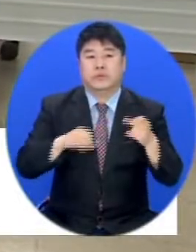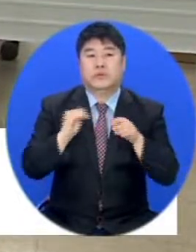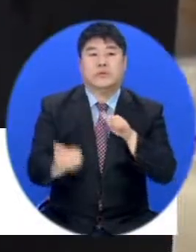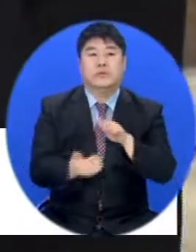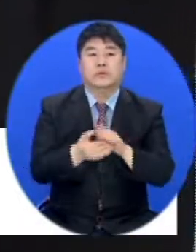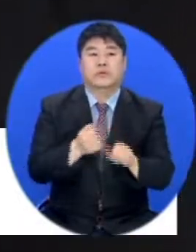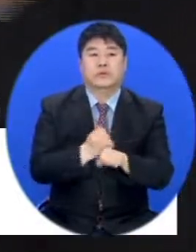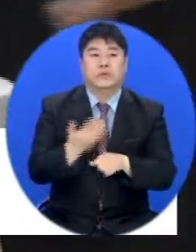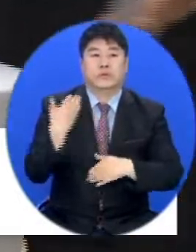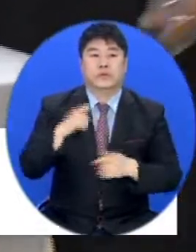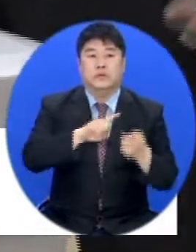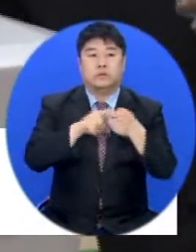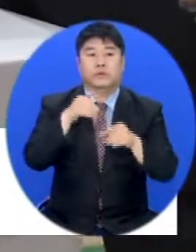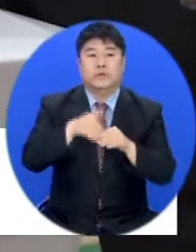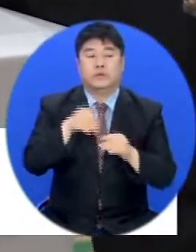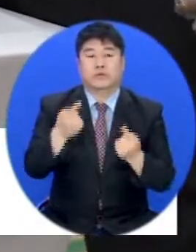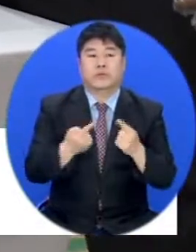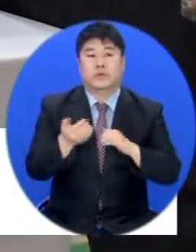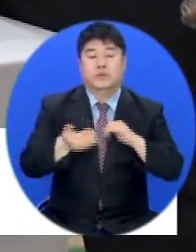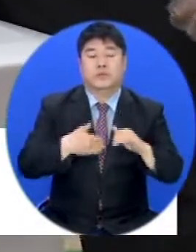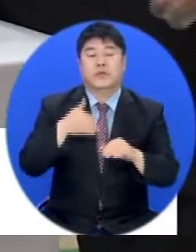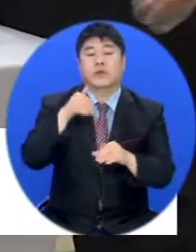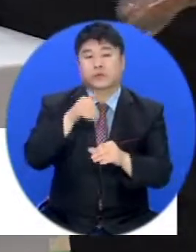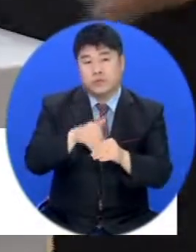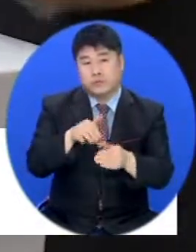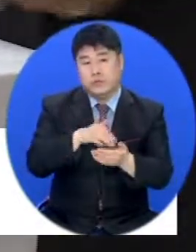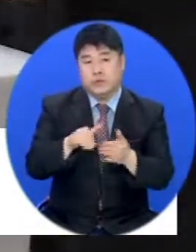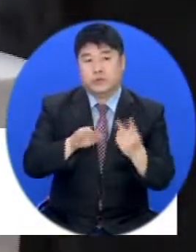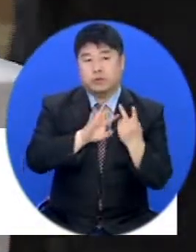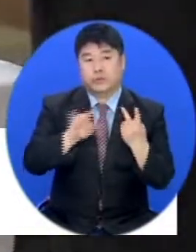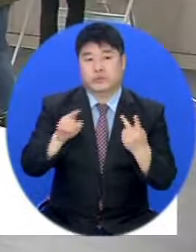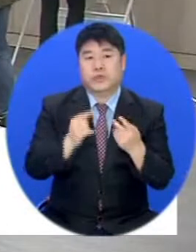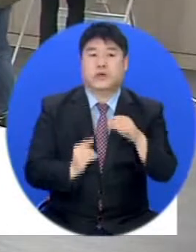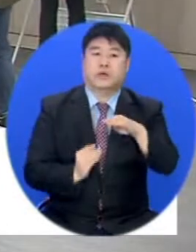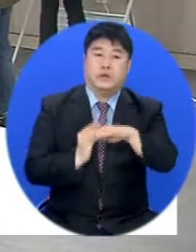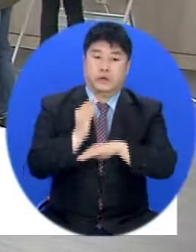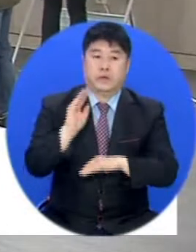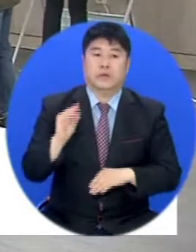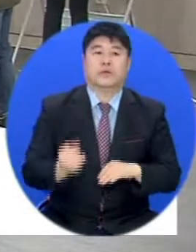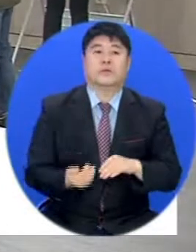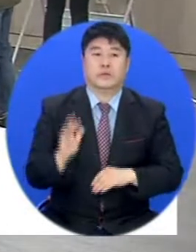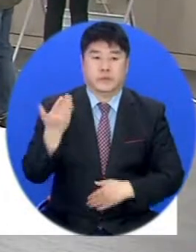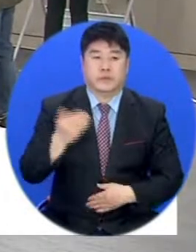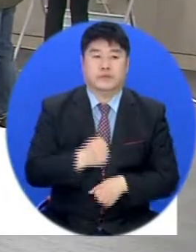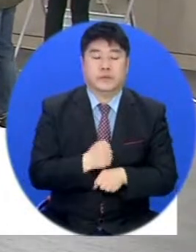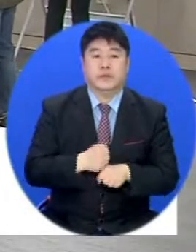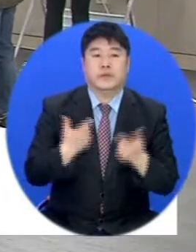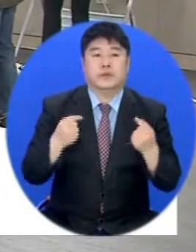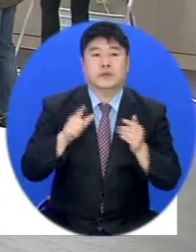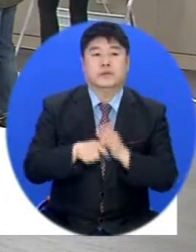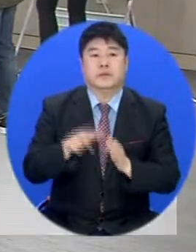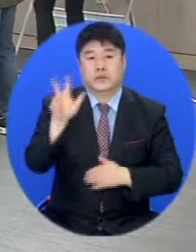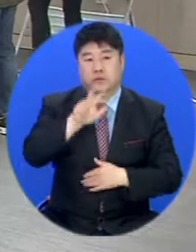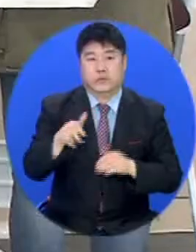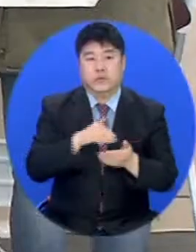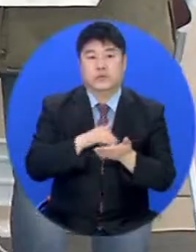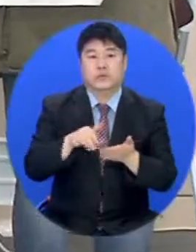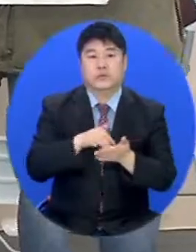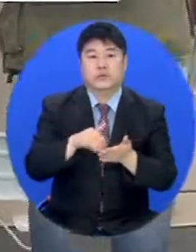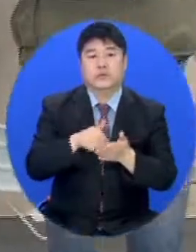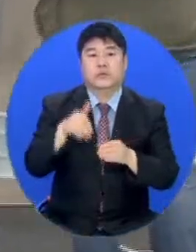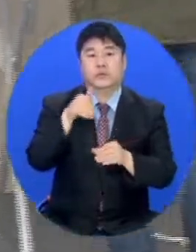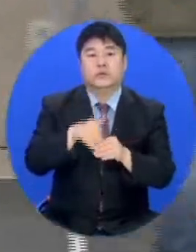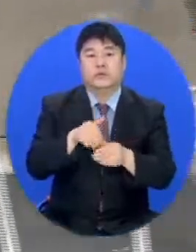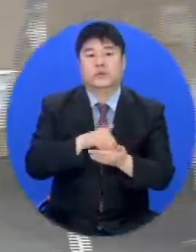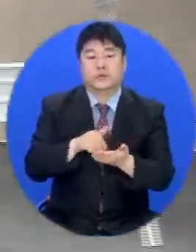기록해 지난 총선보다 사전투표율이 2배 넘게 높게 나왔습니다. 같은 시각 전국투표율도